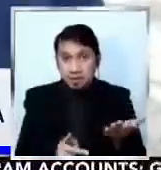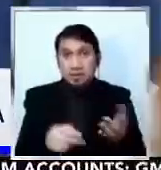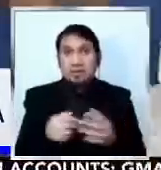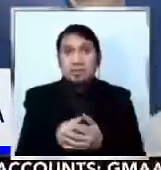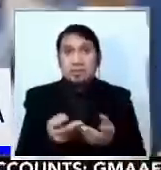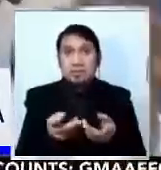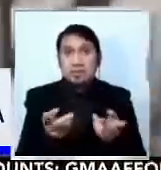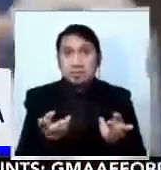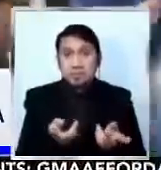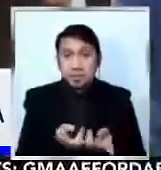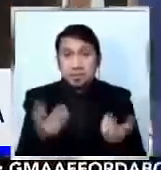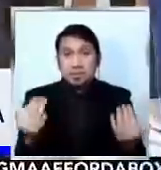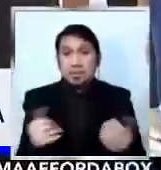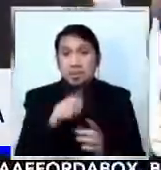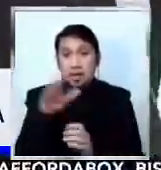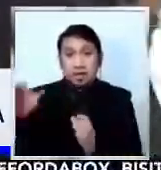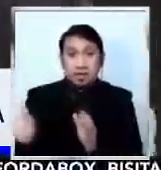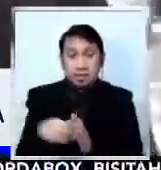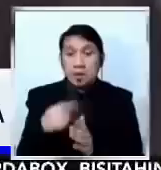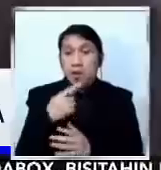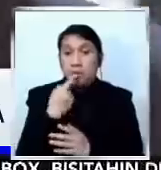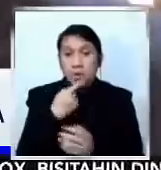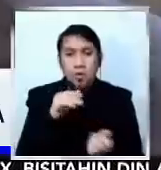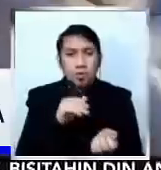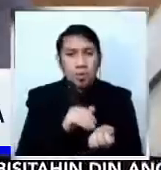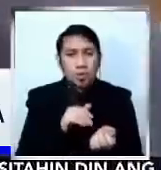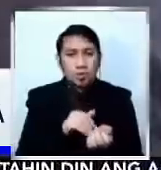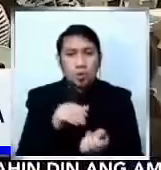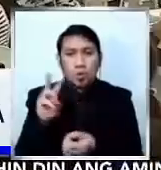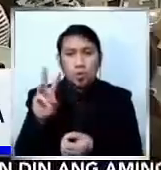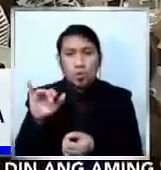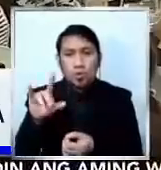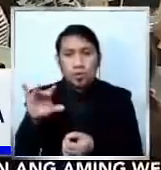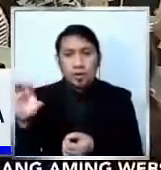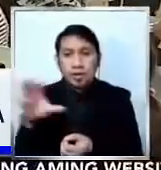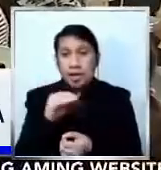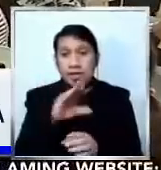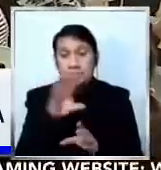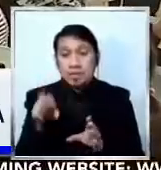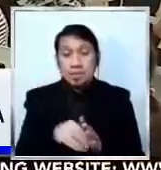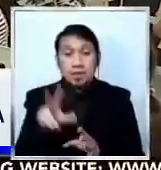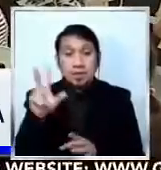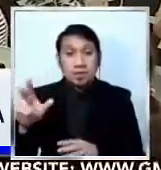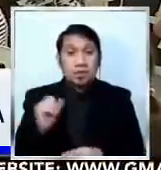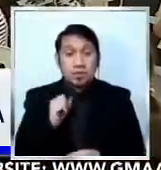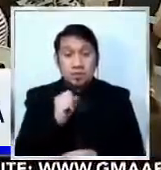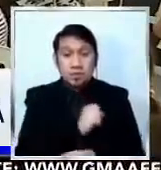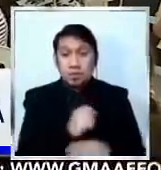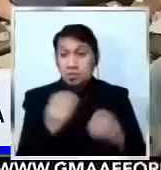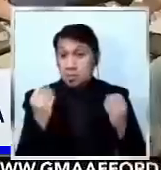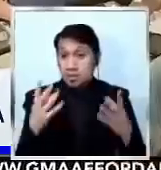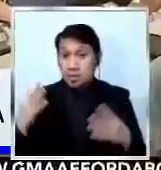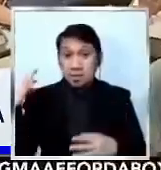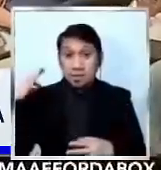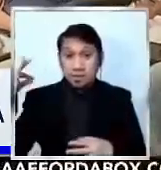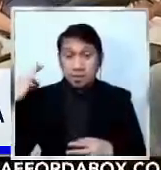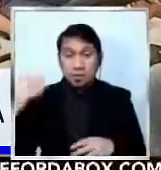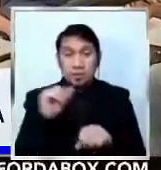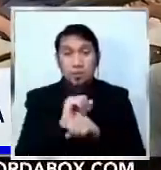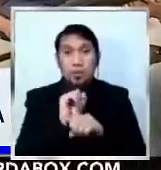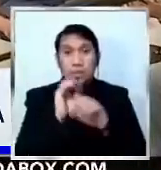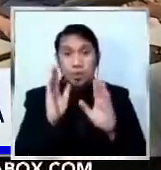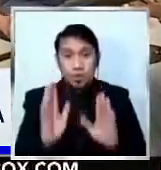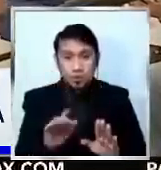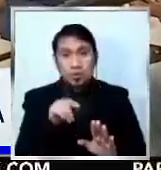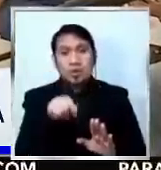vice presidential candidate na si Dr. Willie Ong at ang kanyang tatlong senatorials. Marami daw sa mga volunteers na ito, mga manggagawa na nagtatrabaho bilang